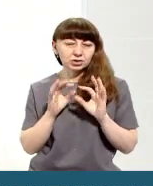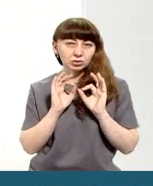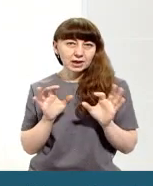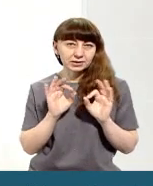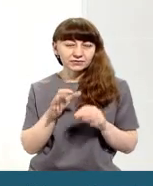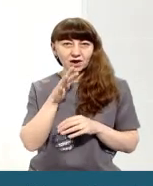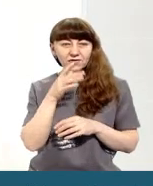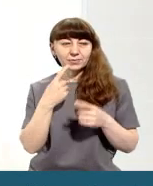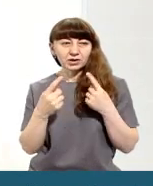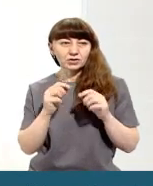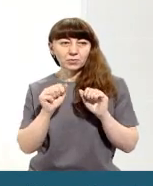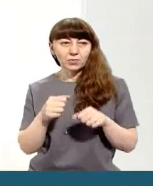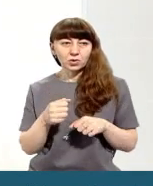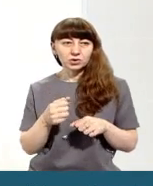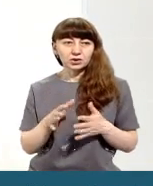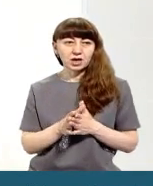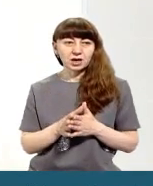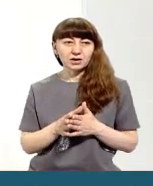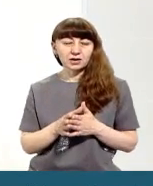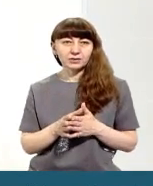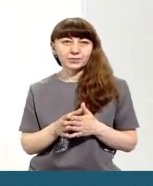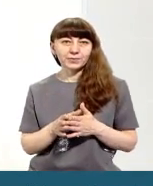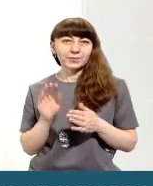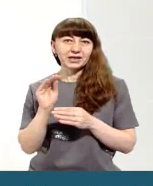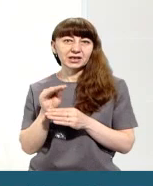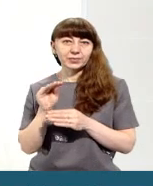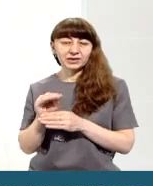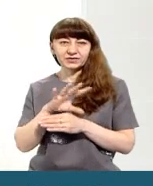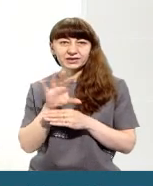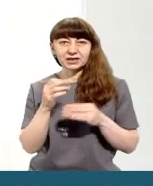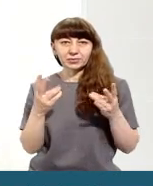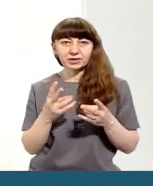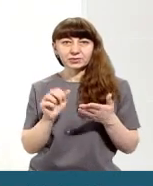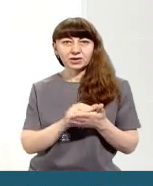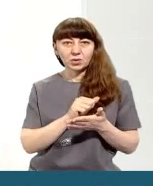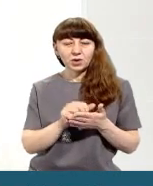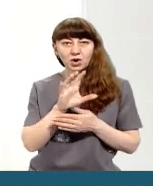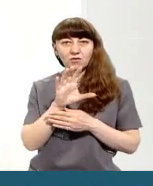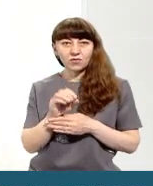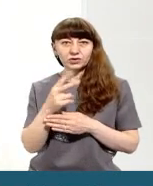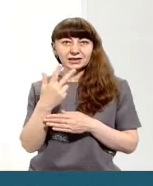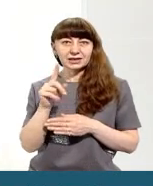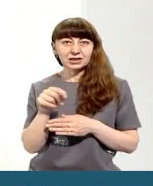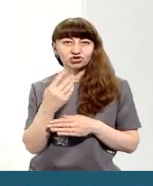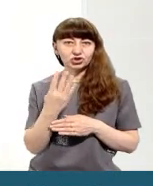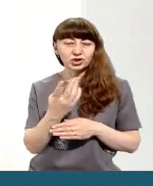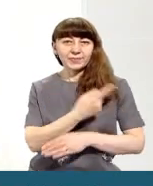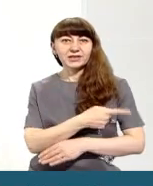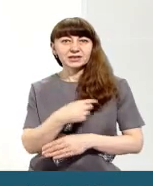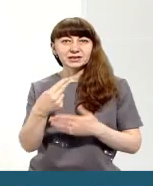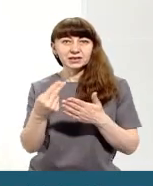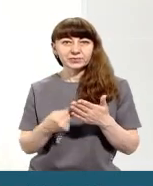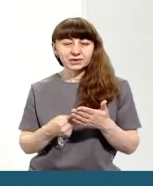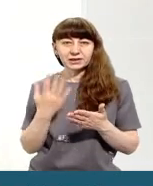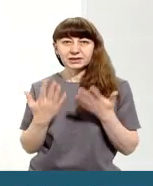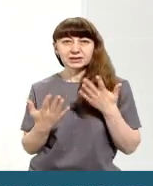время консультации вы можете в диалоговом окне прикрепить все необходимые документы. Это фото 3x4, медицинская справка,